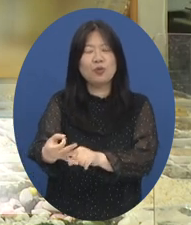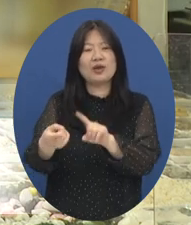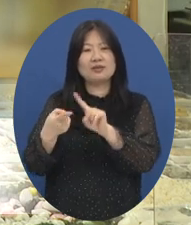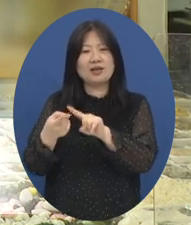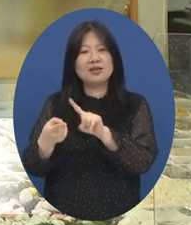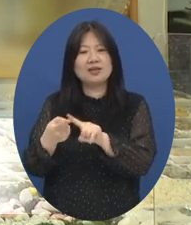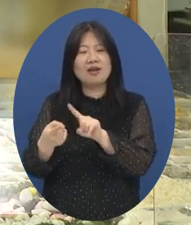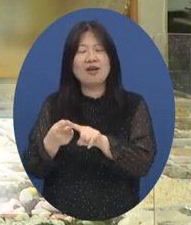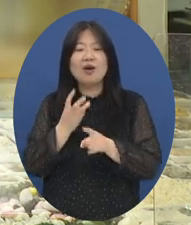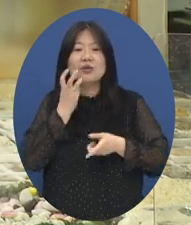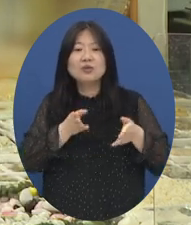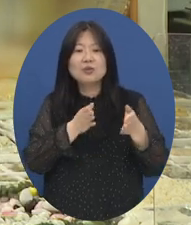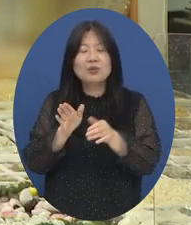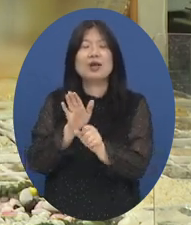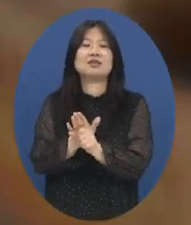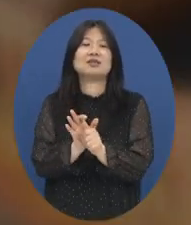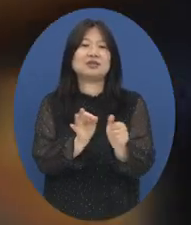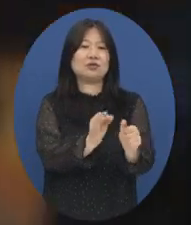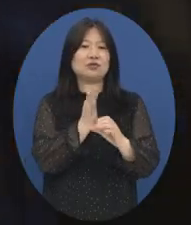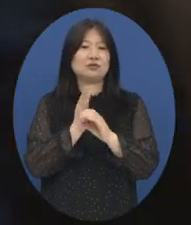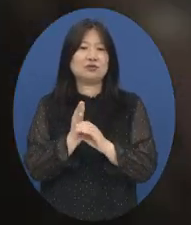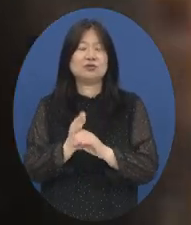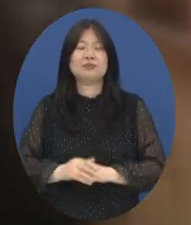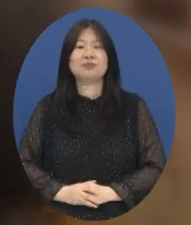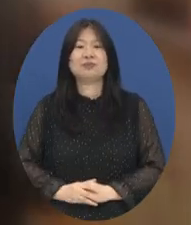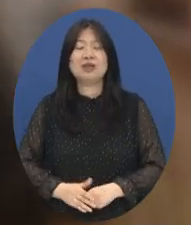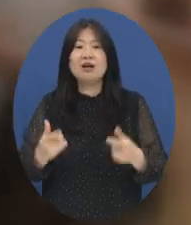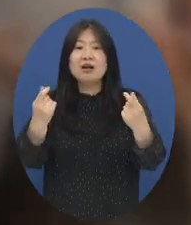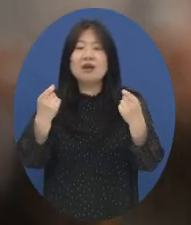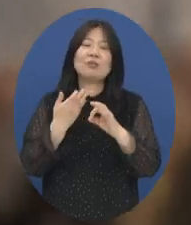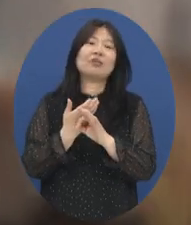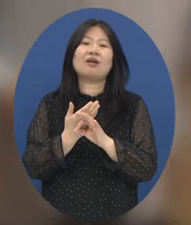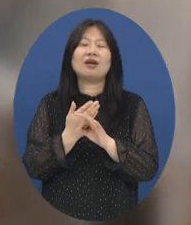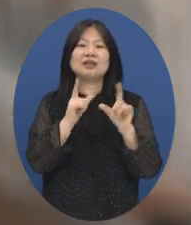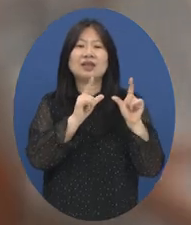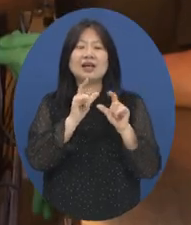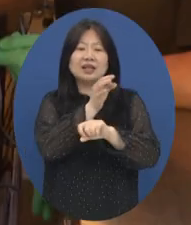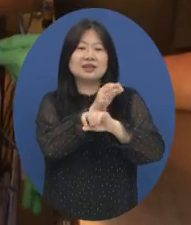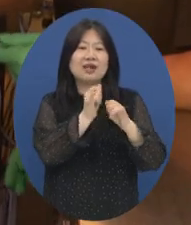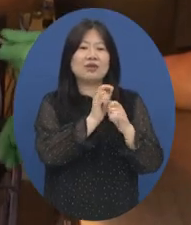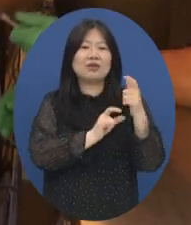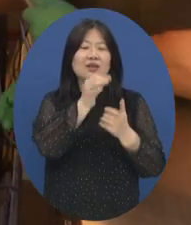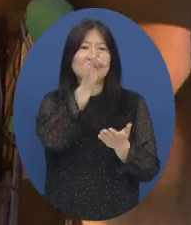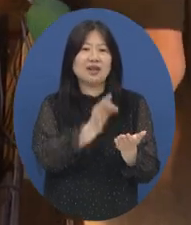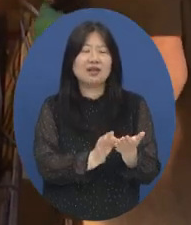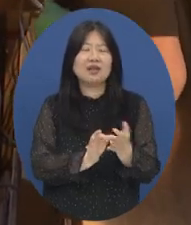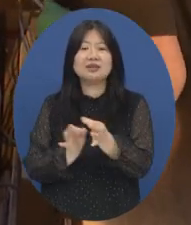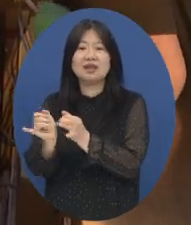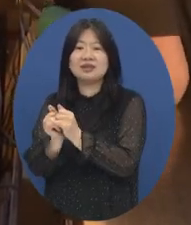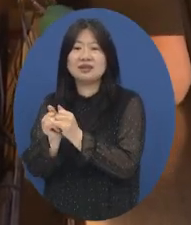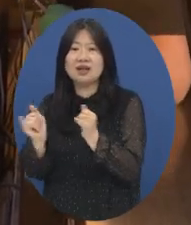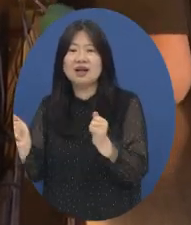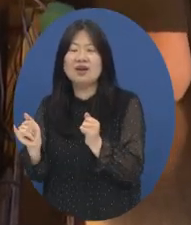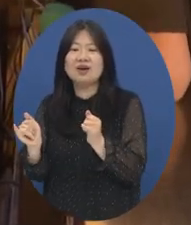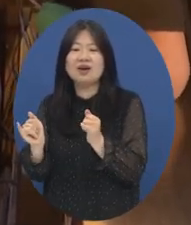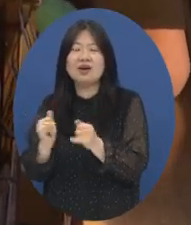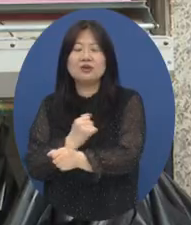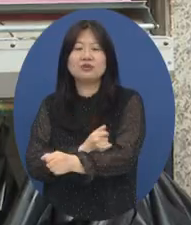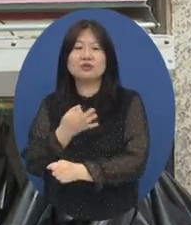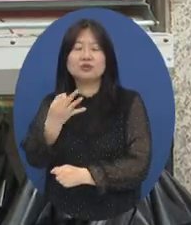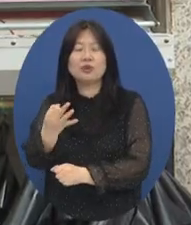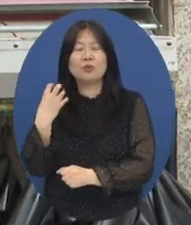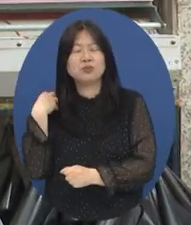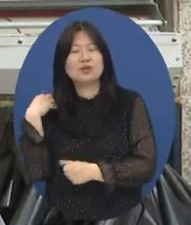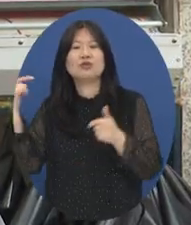대해서 경기도가 지원을 해주고 이렇게 되면 사는 사람은 더 싸게 장사하는 사람들은 수수료